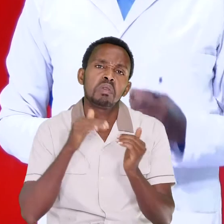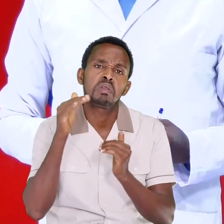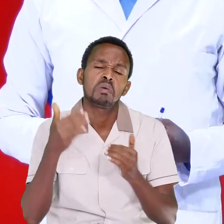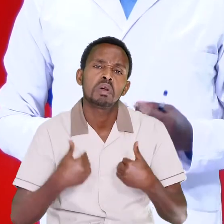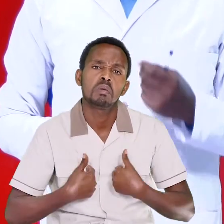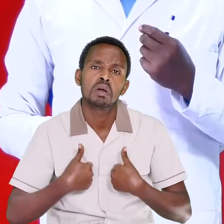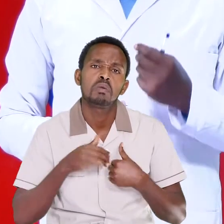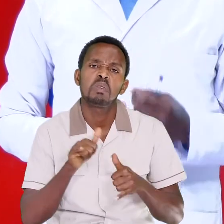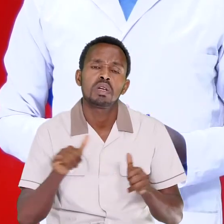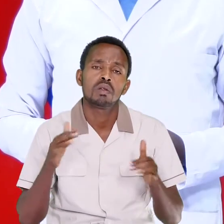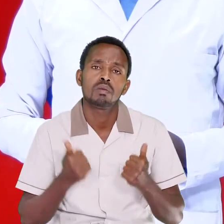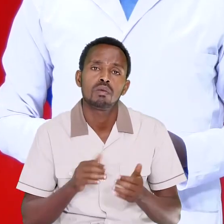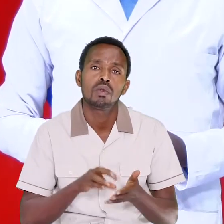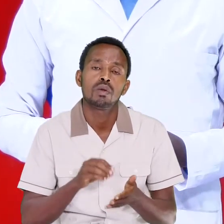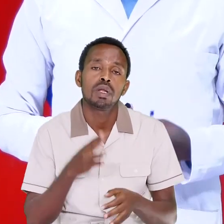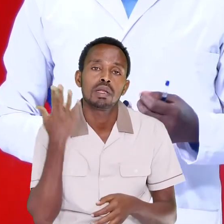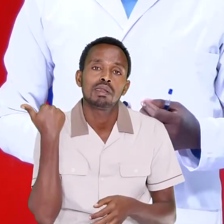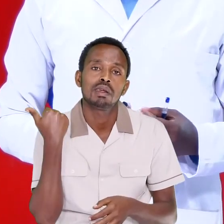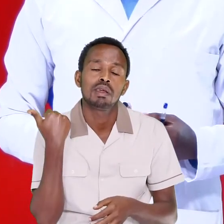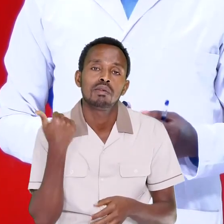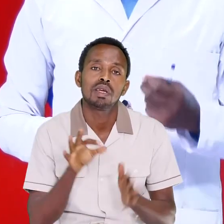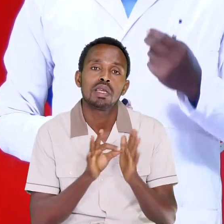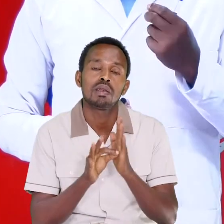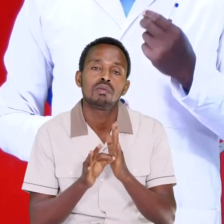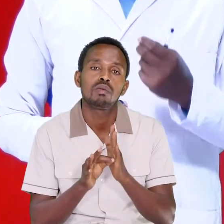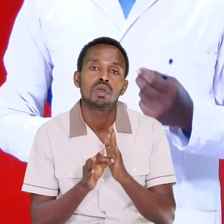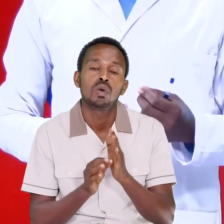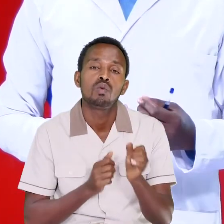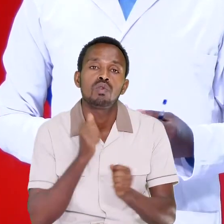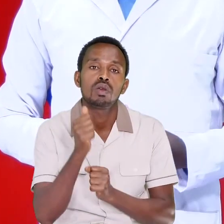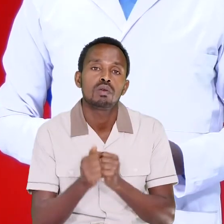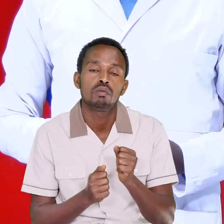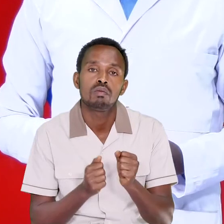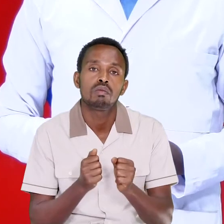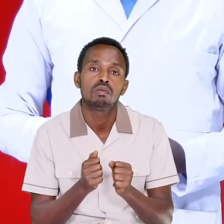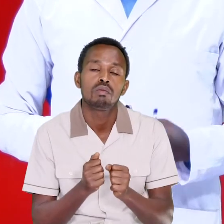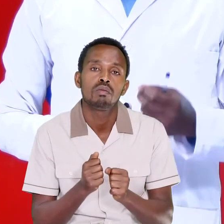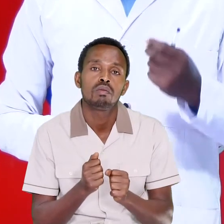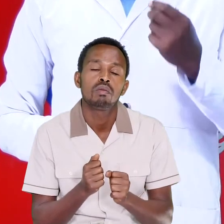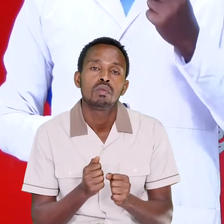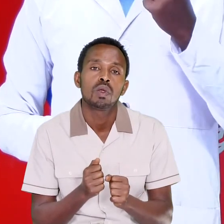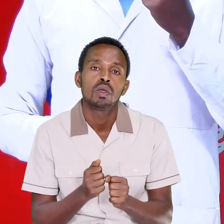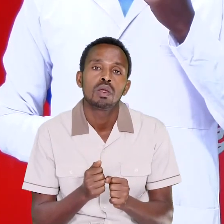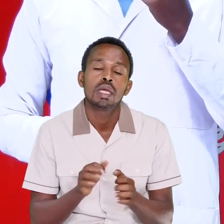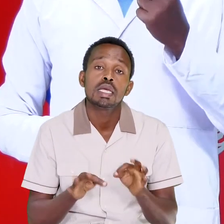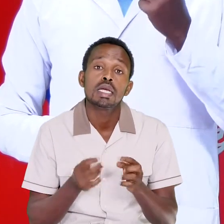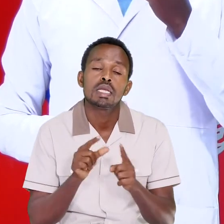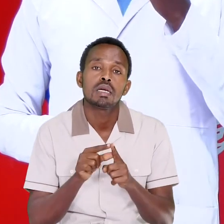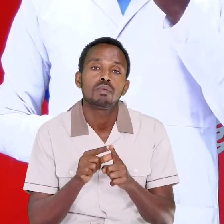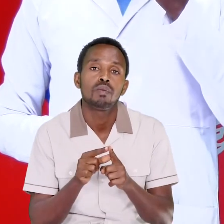akka danda'u barannee jirra. Fakkeenyaaf fiiguu kan jedhu hiikni jecha